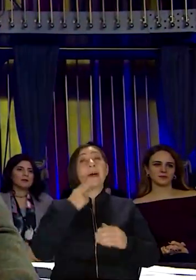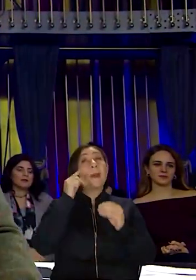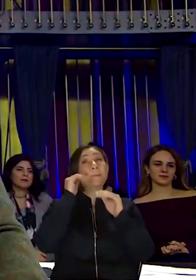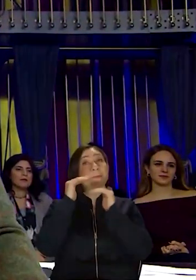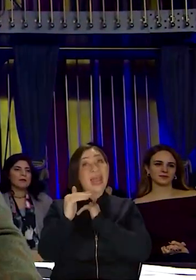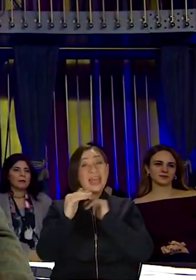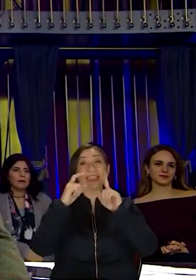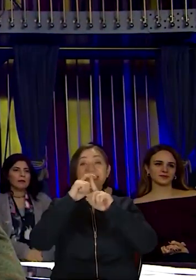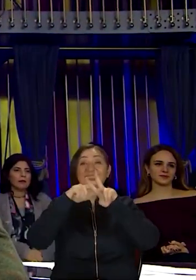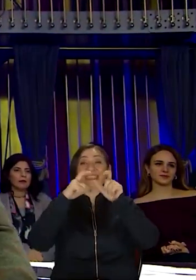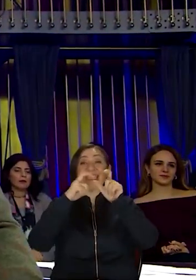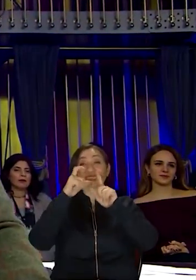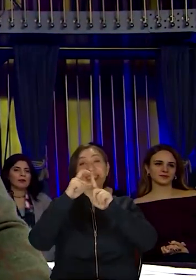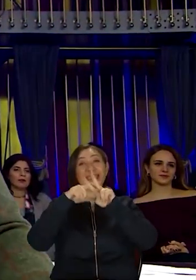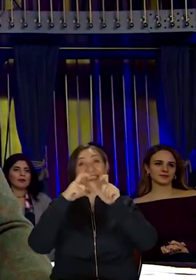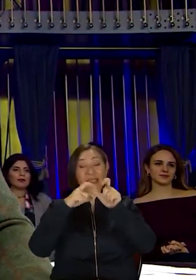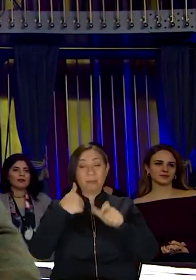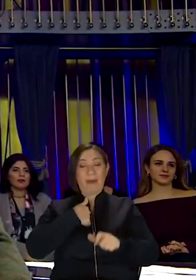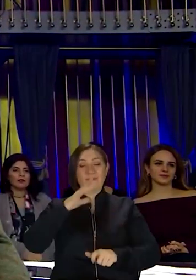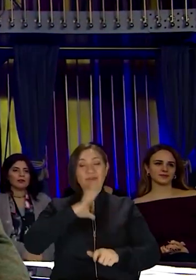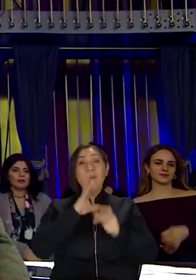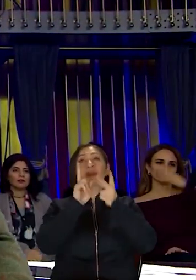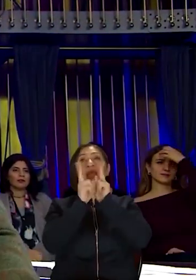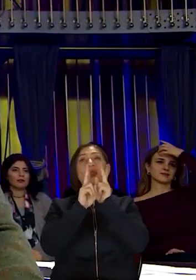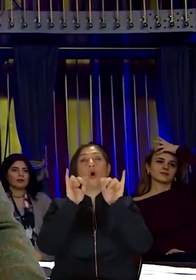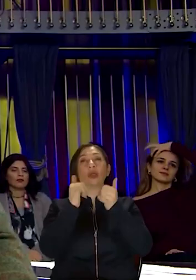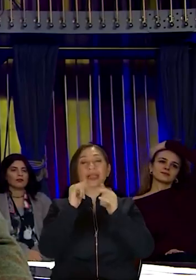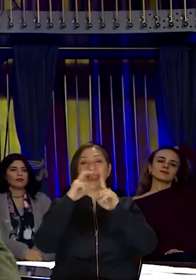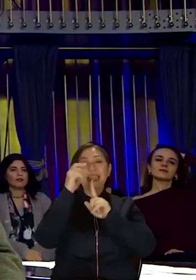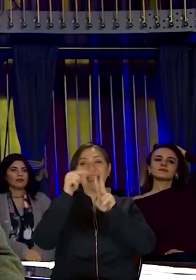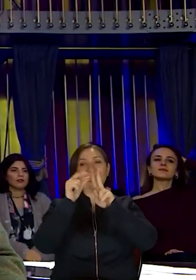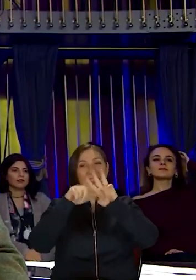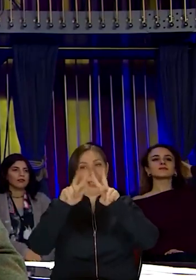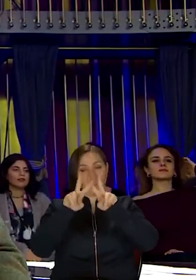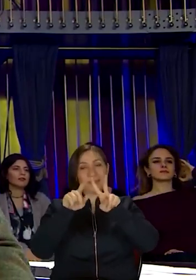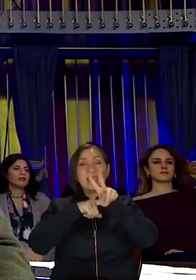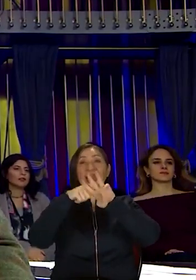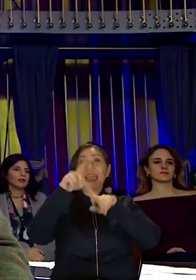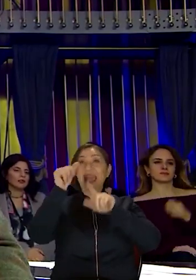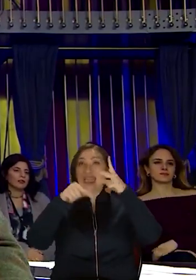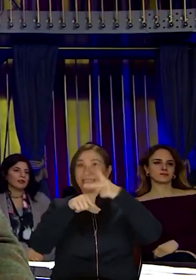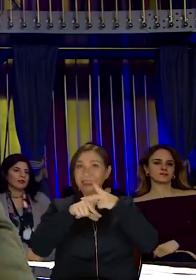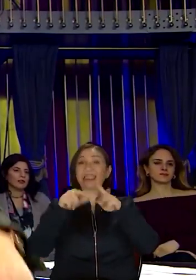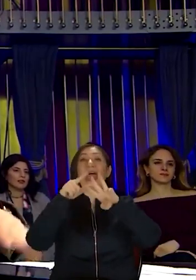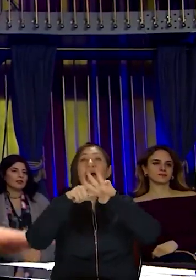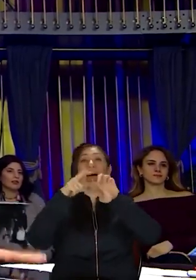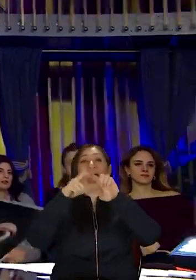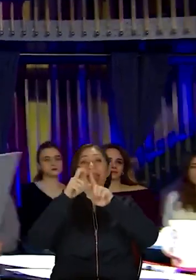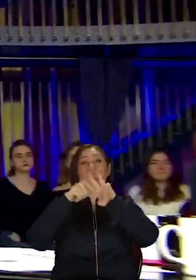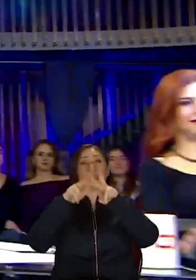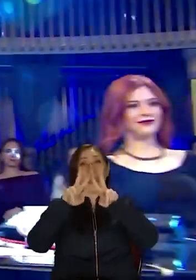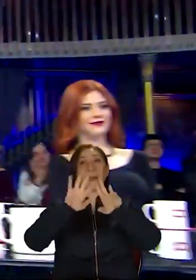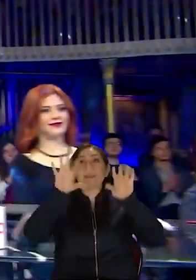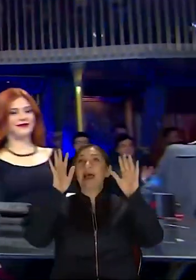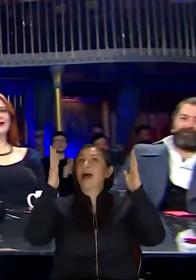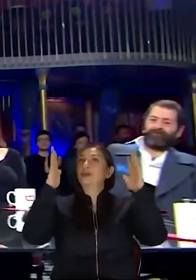Hanımlar beyler, Dastas'ın prodüksiyonu Ben Varım oyunuyla Didem Balçın, Yeliz Kuvancı, Erdem Akakçe'ye